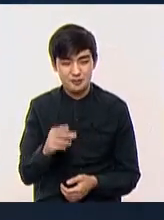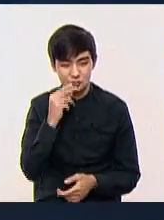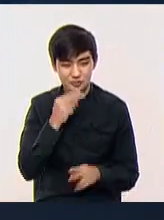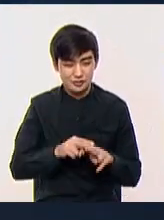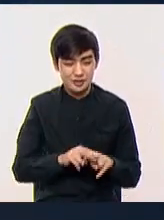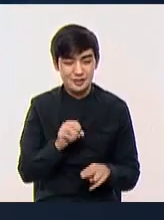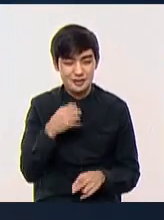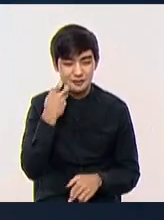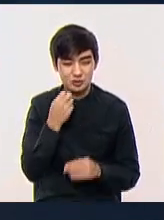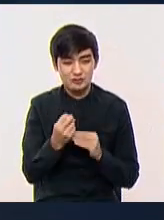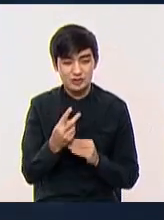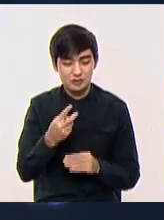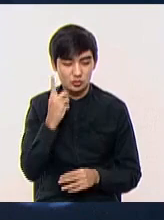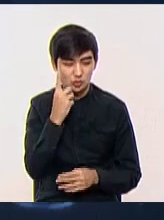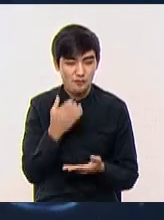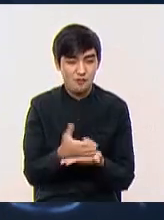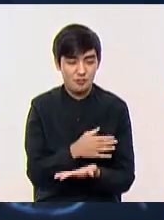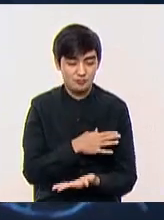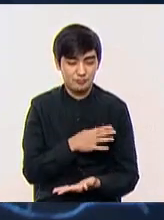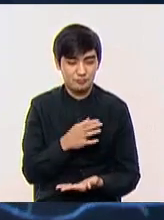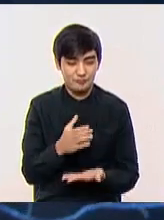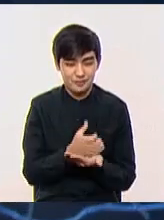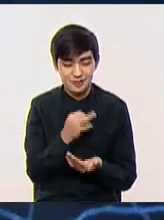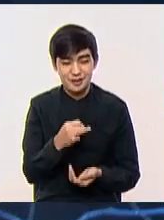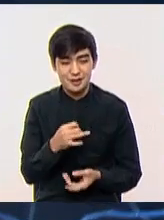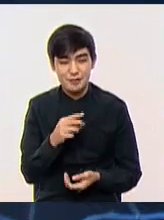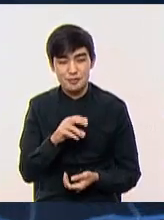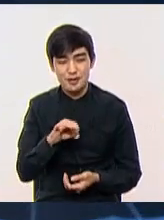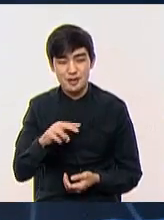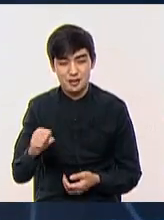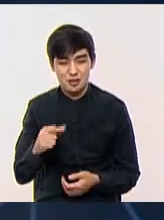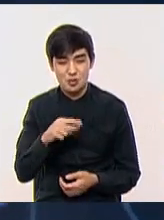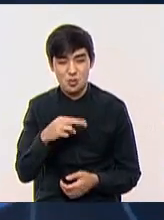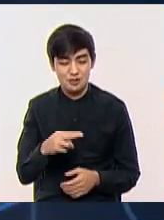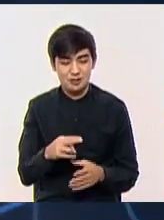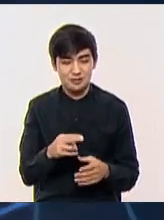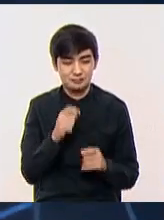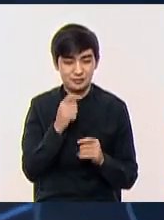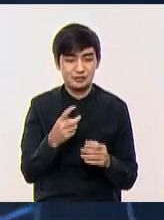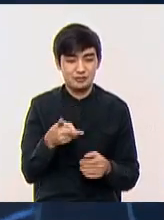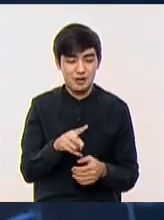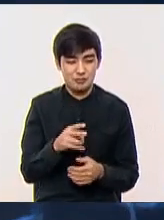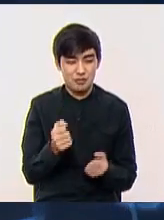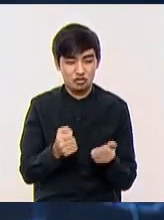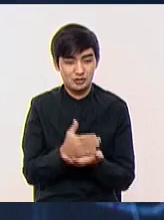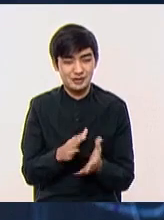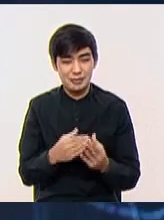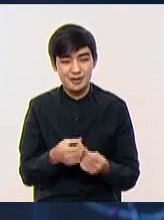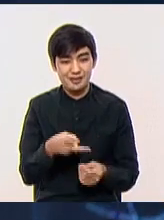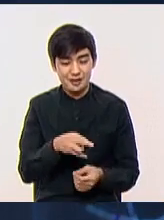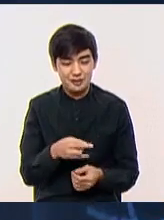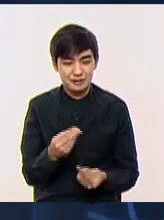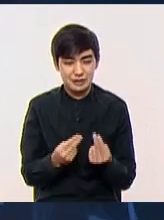азамат iPhone 12 телефонның иесі атанды. Ал пиала Gold сыйлайтын екі бірдей отбасылық көлік ұтысына санаулы күндер